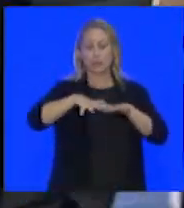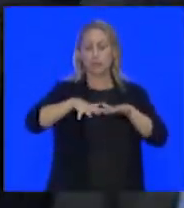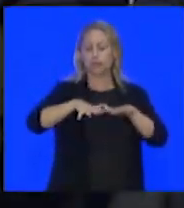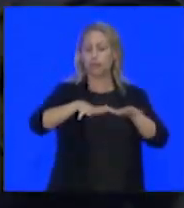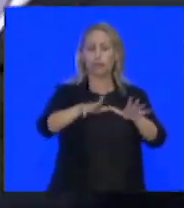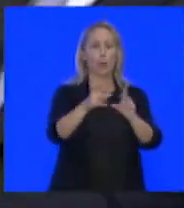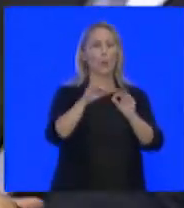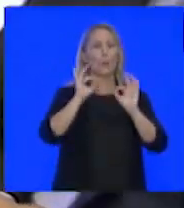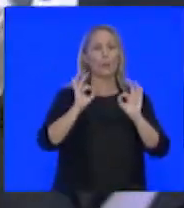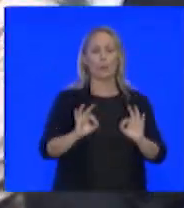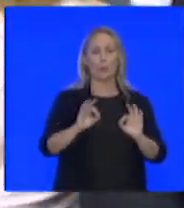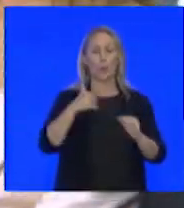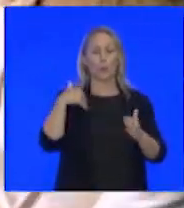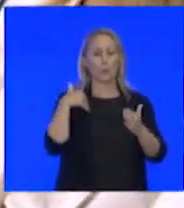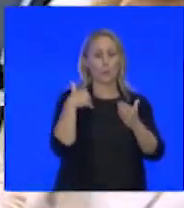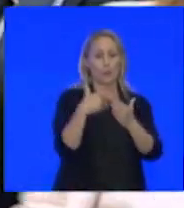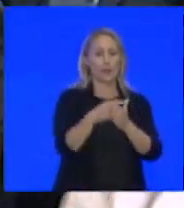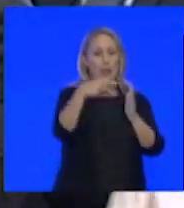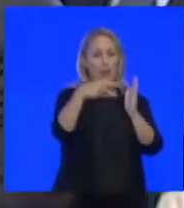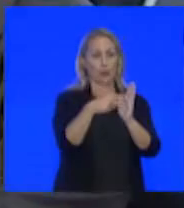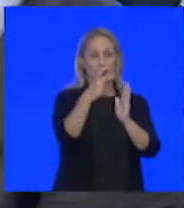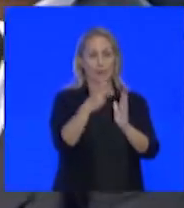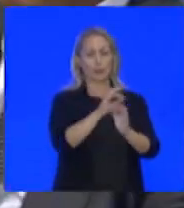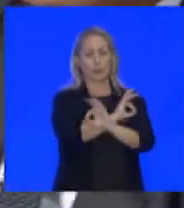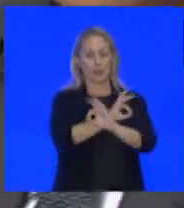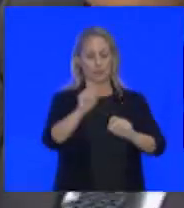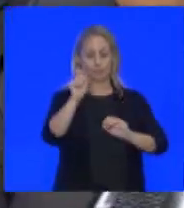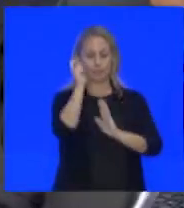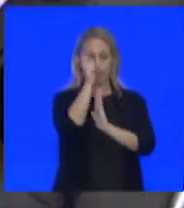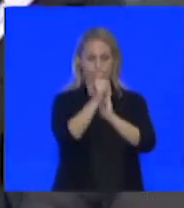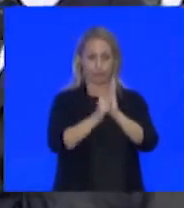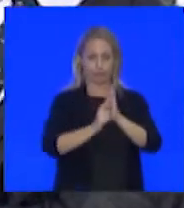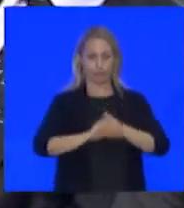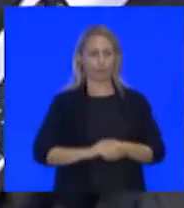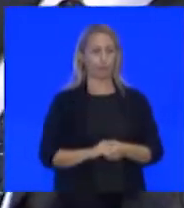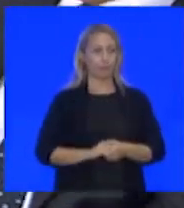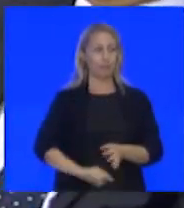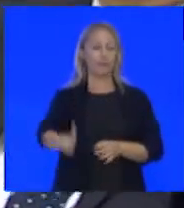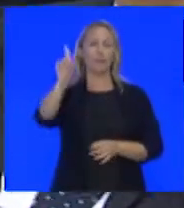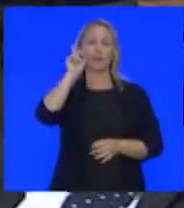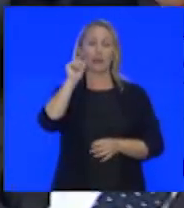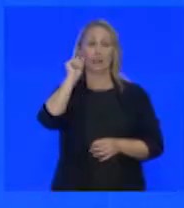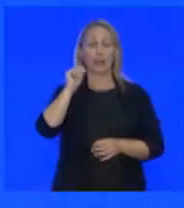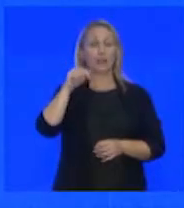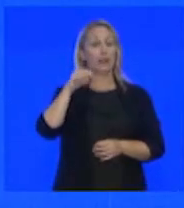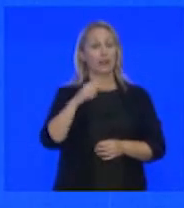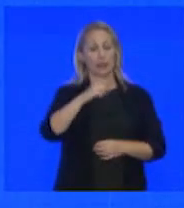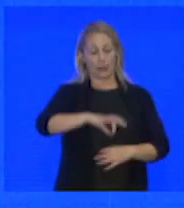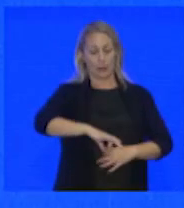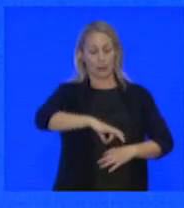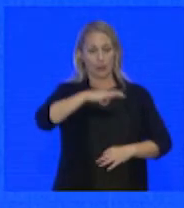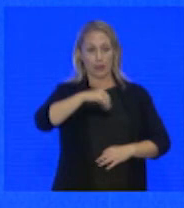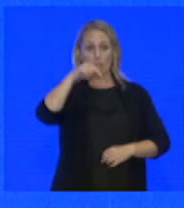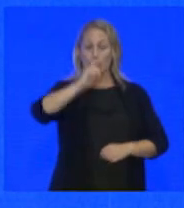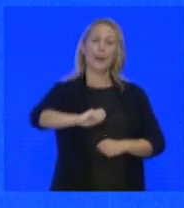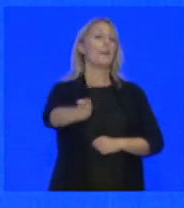φάσματος μέχρι το τέλος του 2020. Κυρίες και κύριοι, η πολιτική της